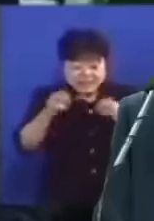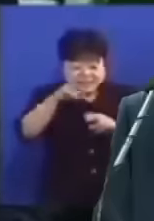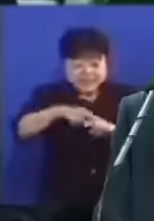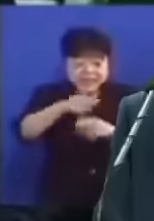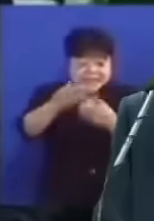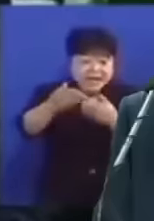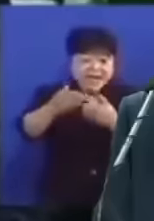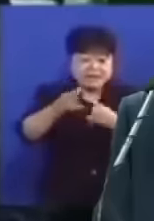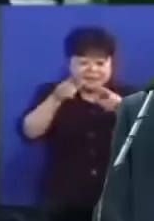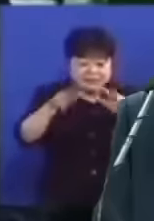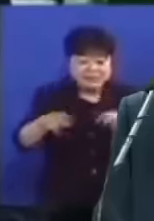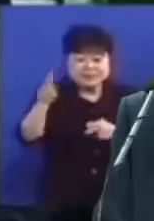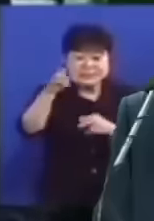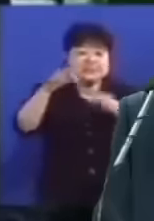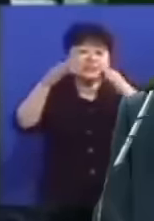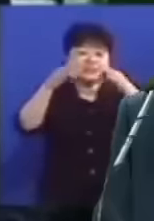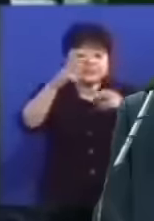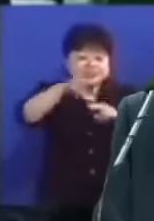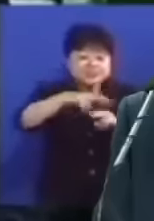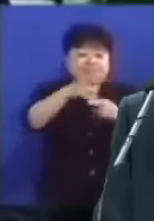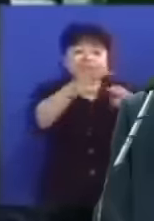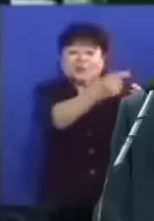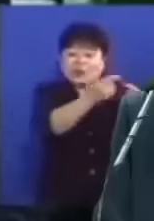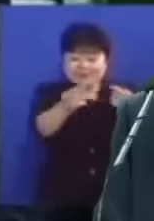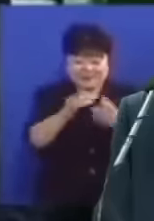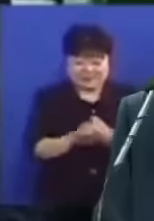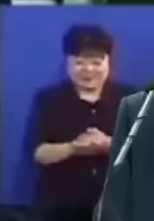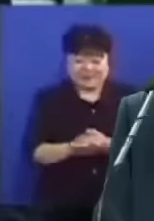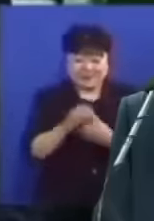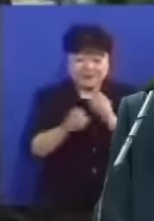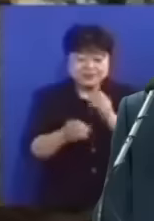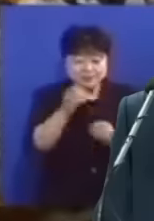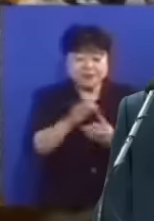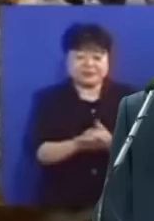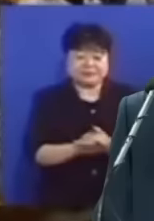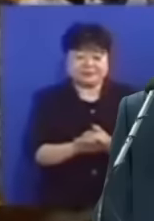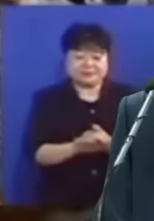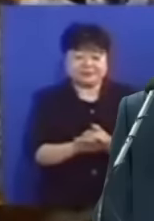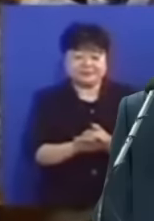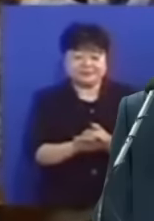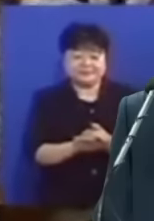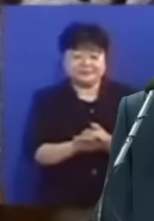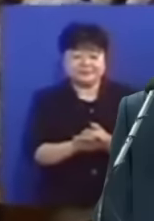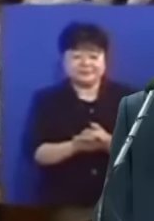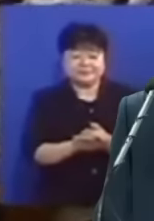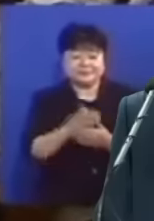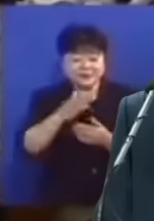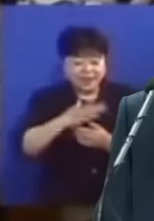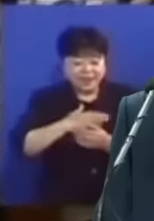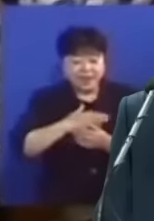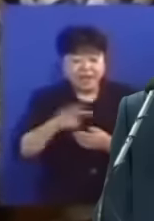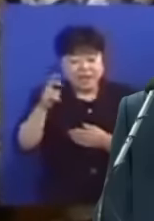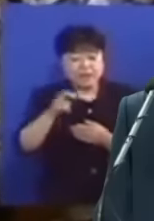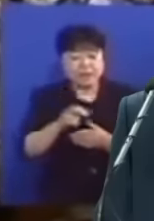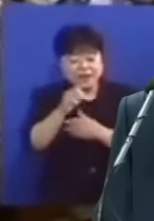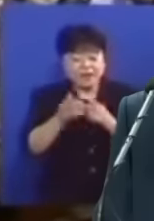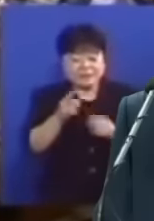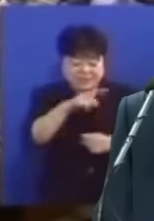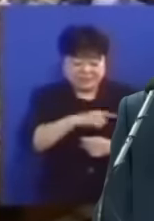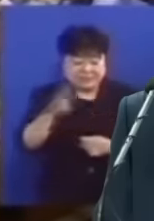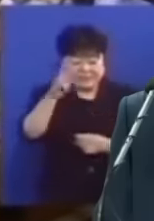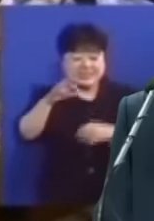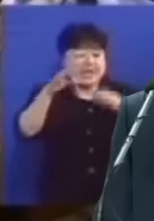우리는 찬미를 드리면 제사 드리는 것이 되는 것입니다. 시편 69편 30절로 31절에 내가 노래로 하나님의